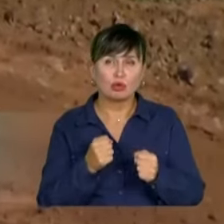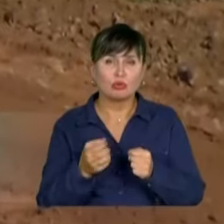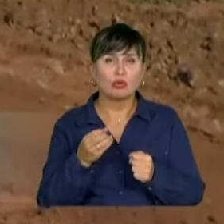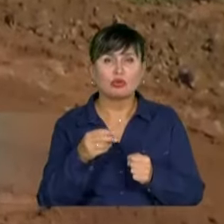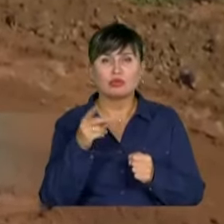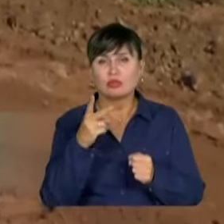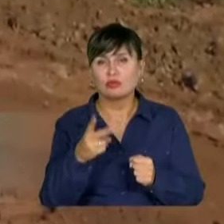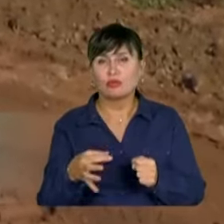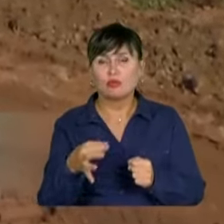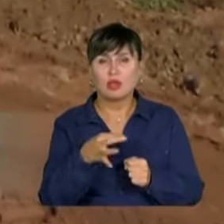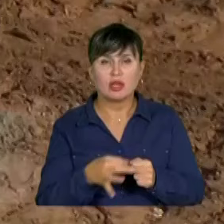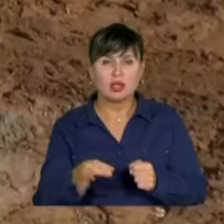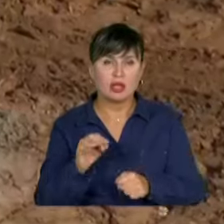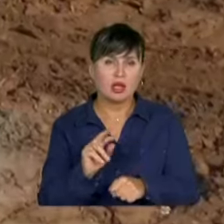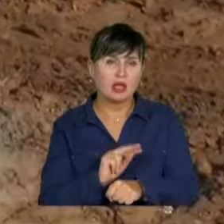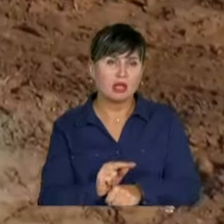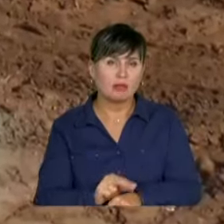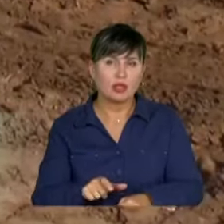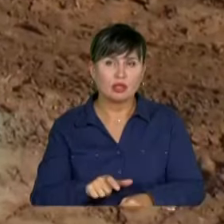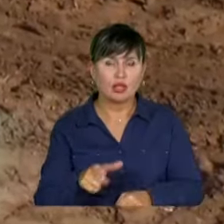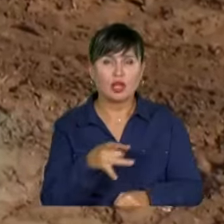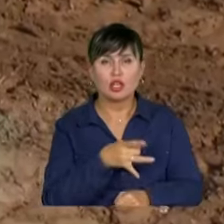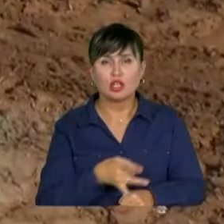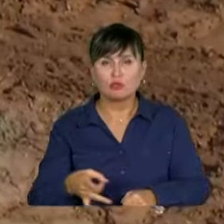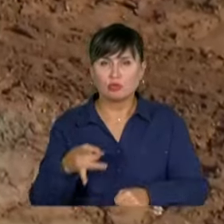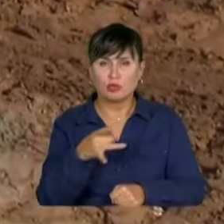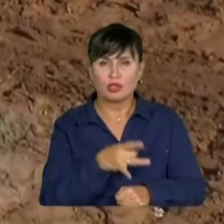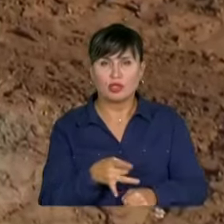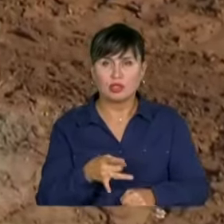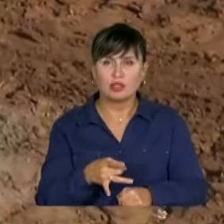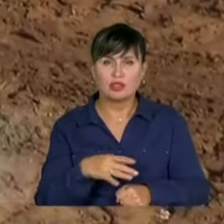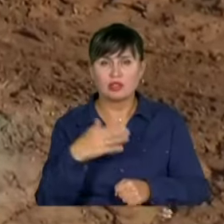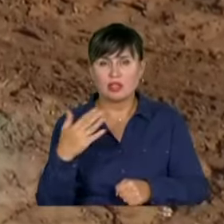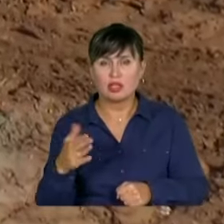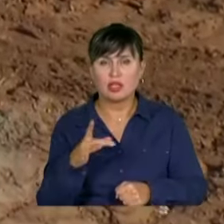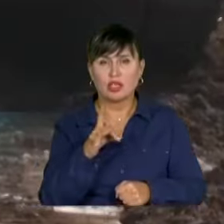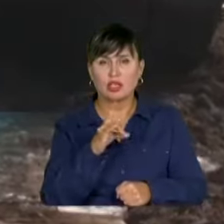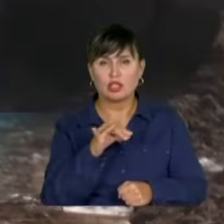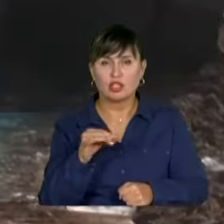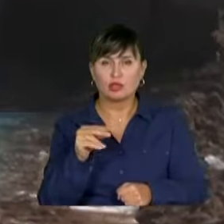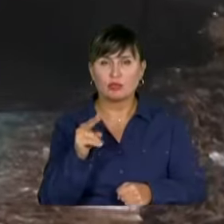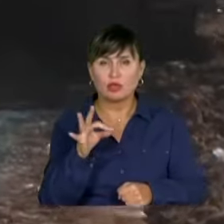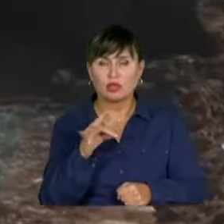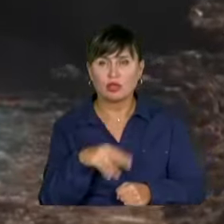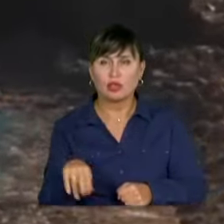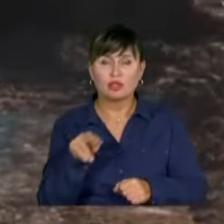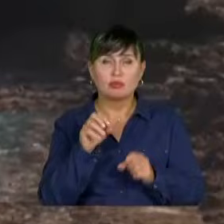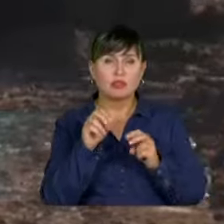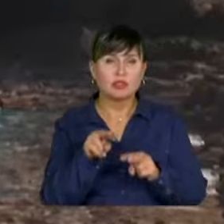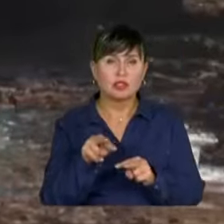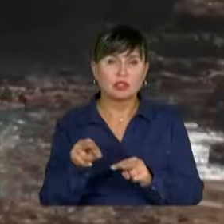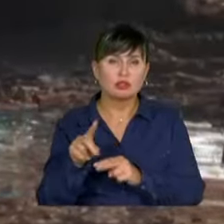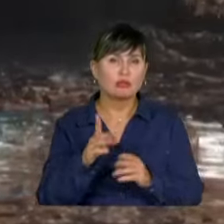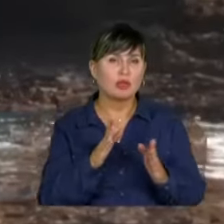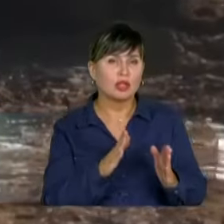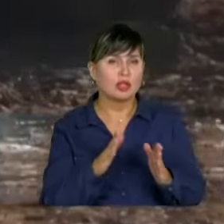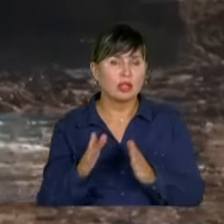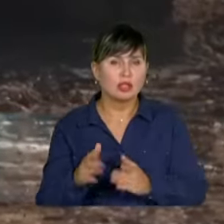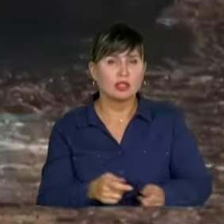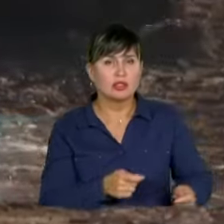2 микрорайонах и ремонтируют дорогу республиканского значения в стороне речпорта. Специалисты следят за тем, чтобы регулярно